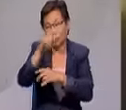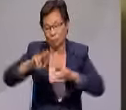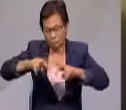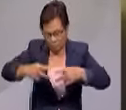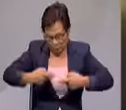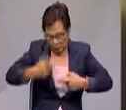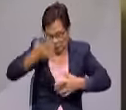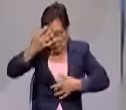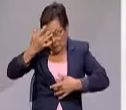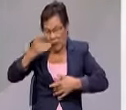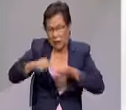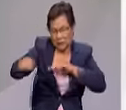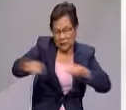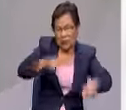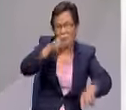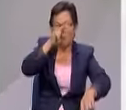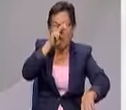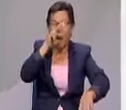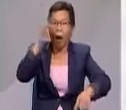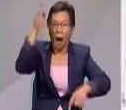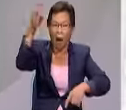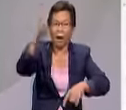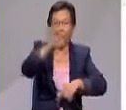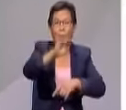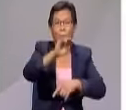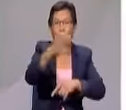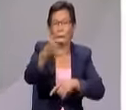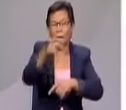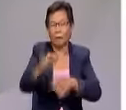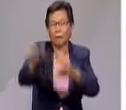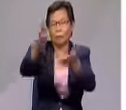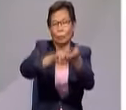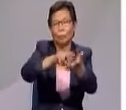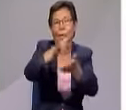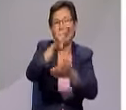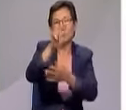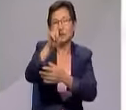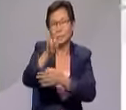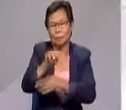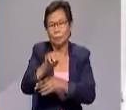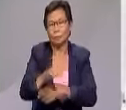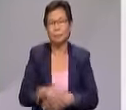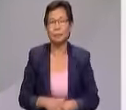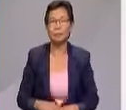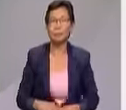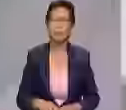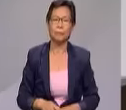mengambil tindakan yang tegas. Mohan Chinasami, RTM.